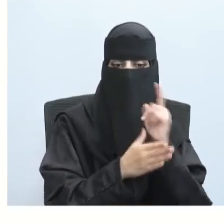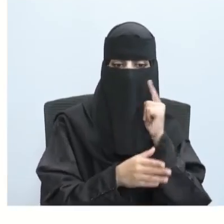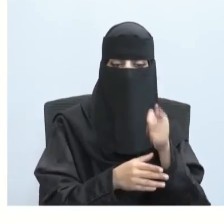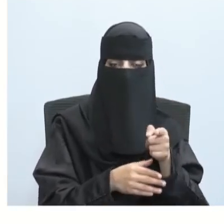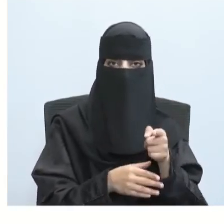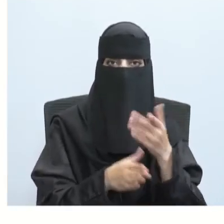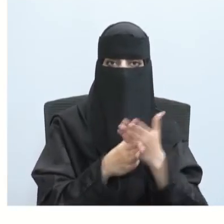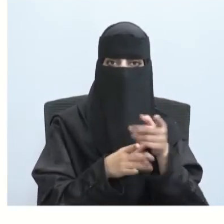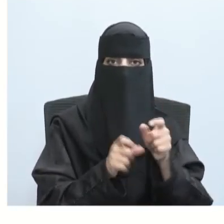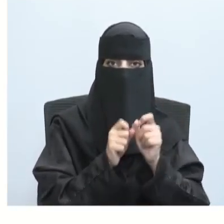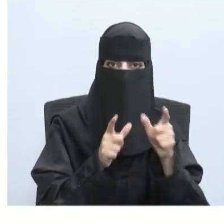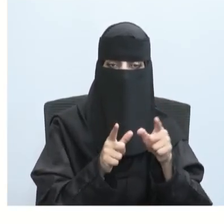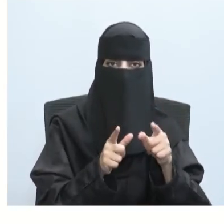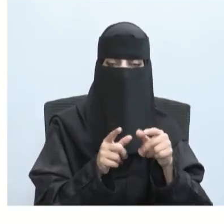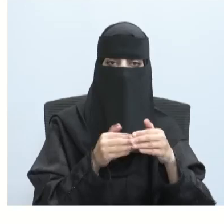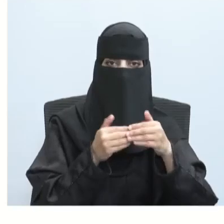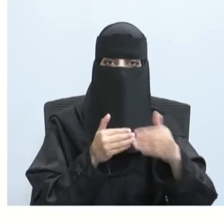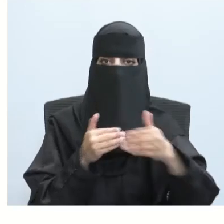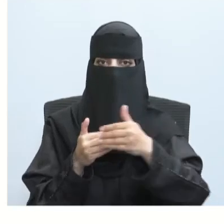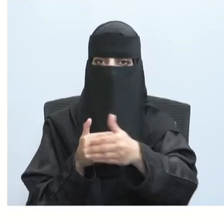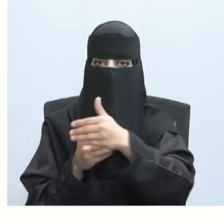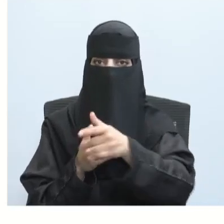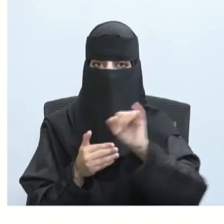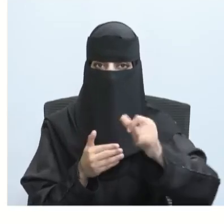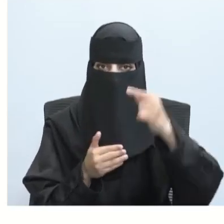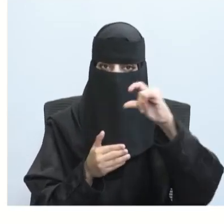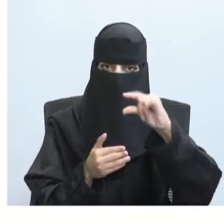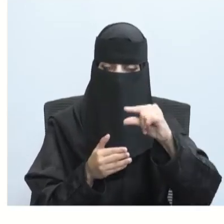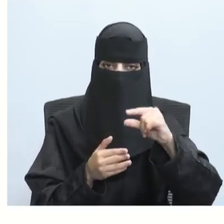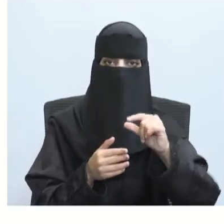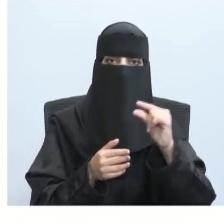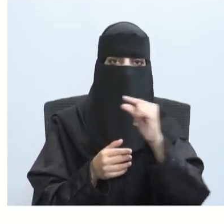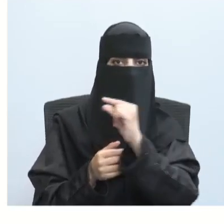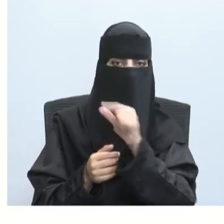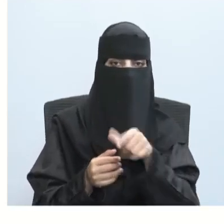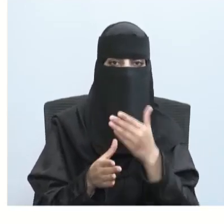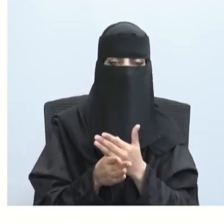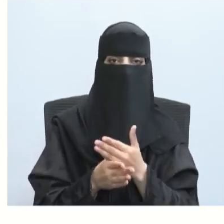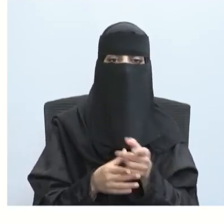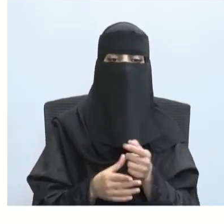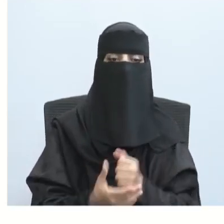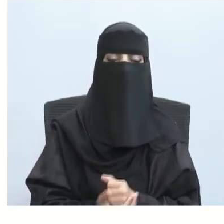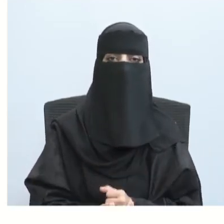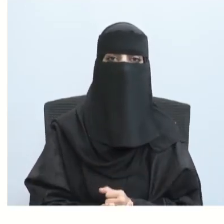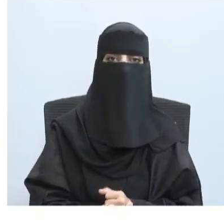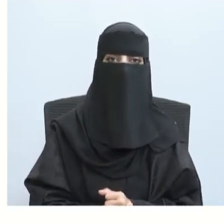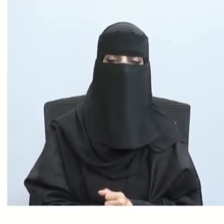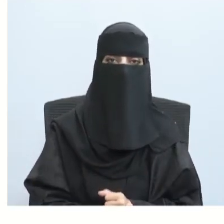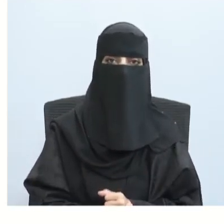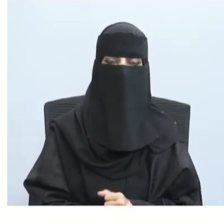تلاحظ وهنالك تباعد كبير جدا ما بين هذه الدقائق او دقائق